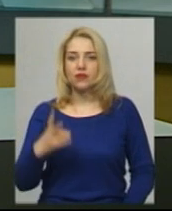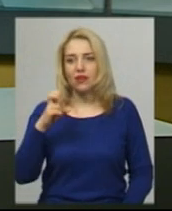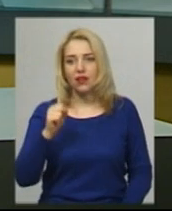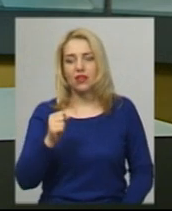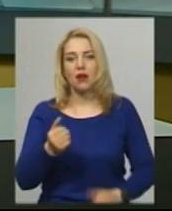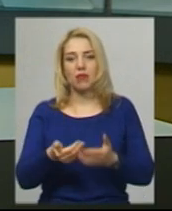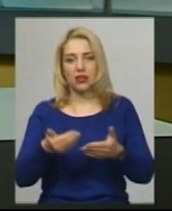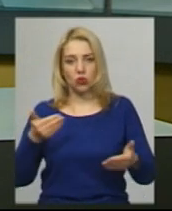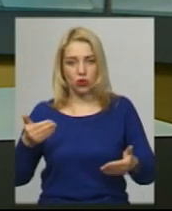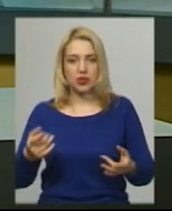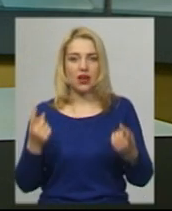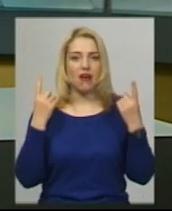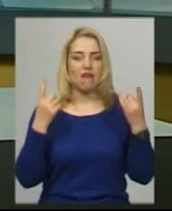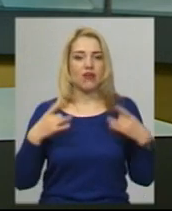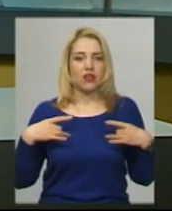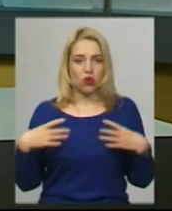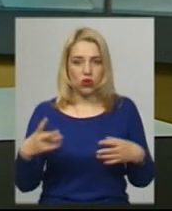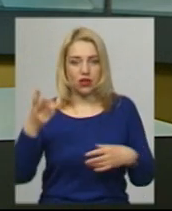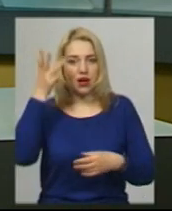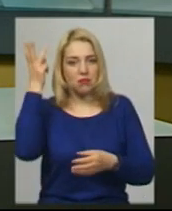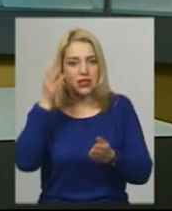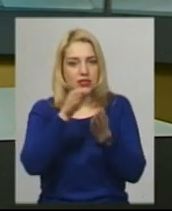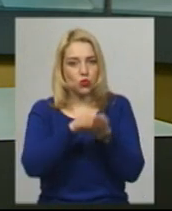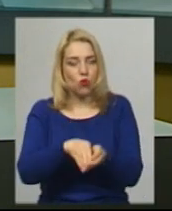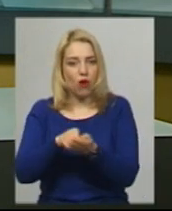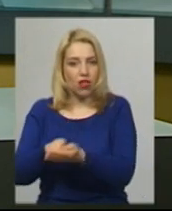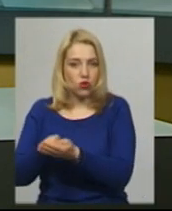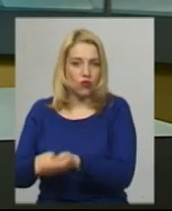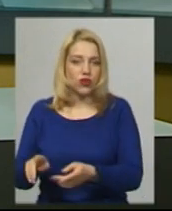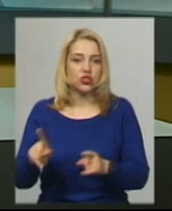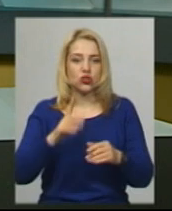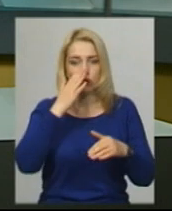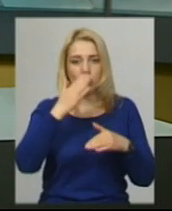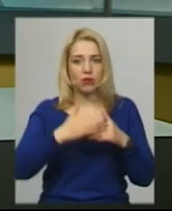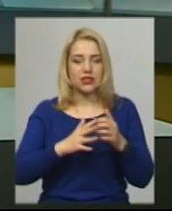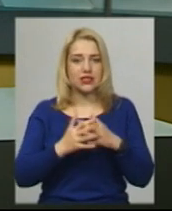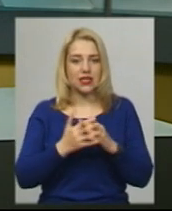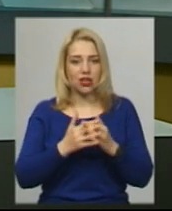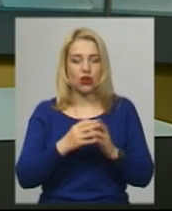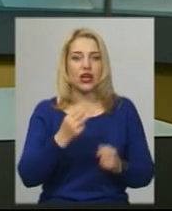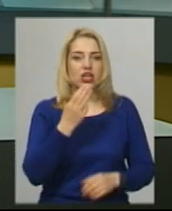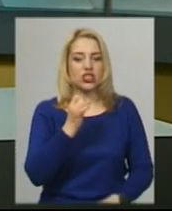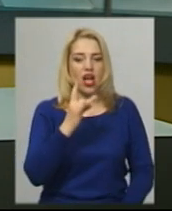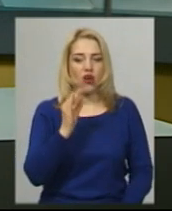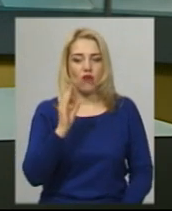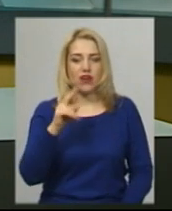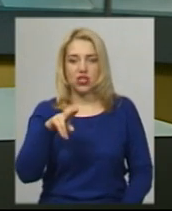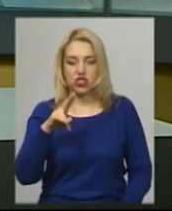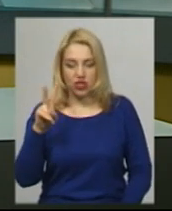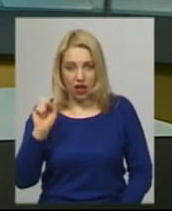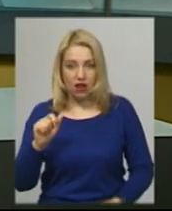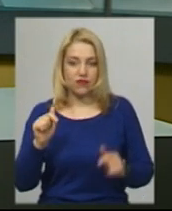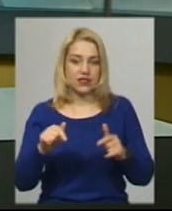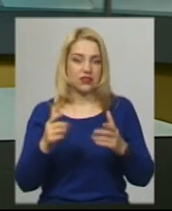Напередодні Великодня на Хмельницькому міському кладовищі, що розташоване поблизу села Шаровечка, у ці дні нелюдно, розповідає Суспільному